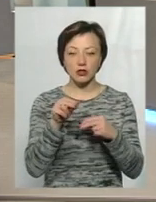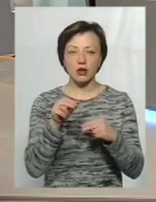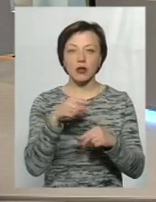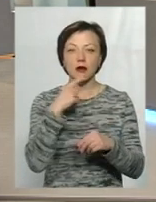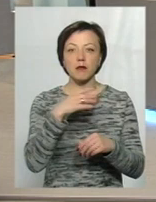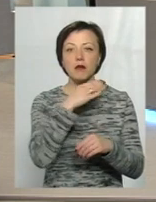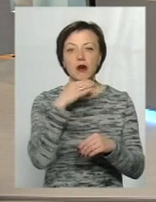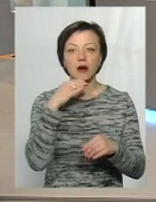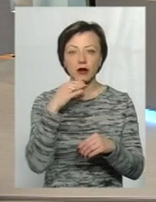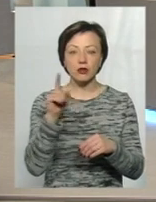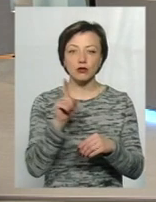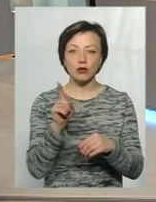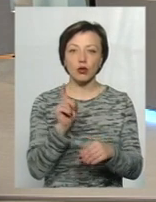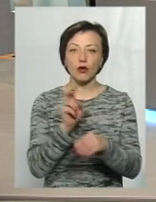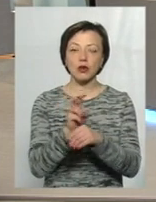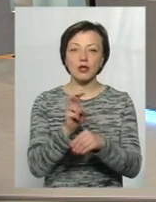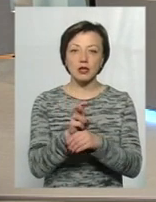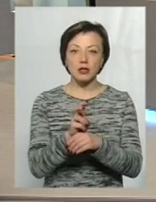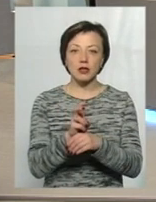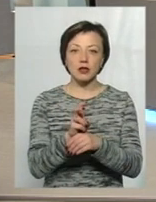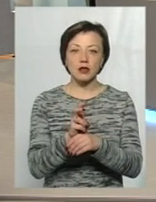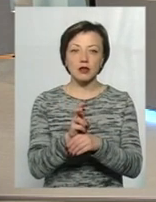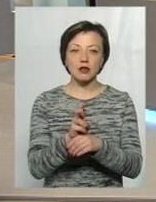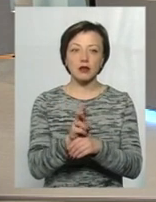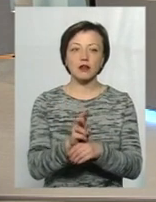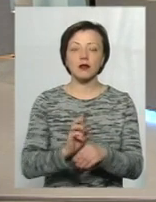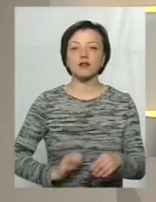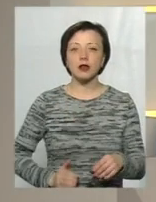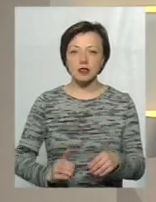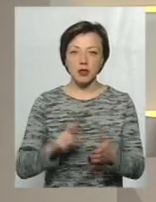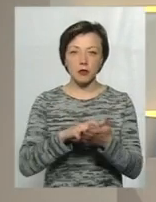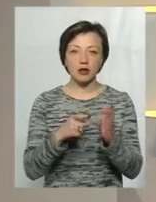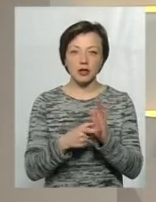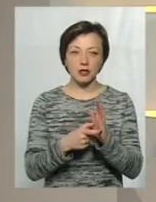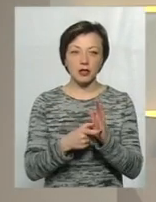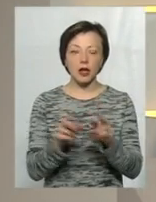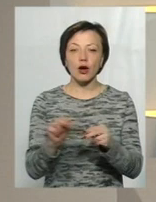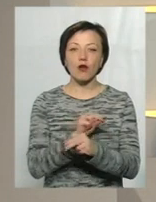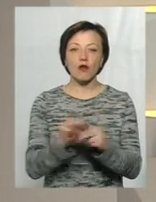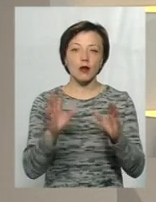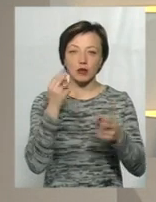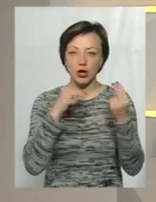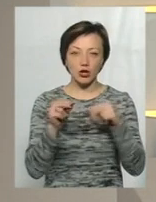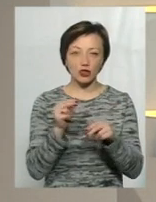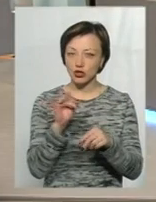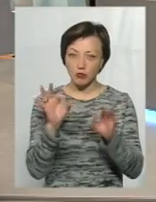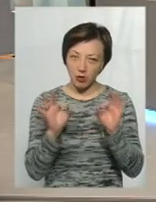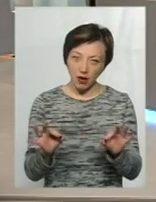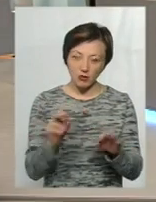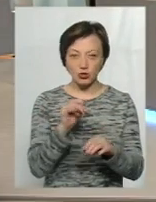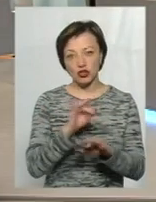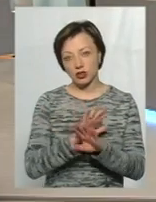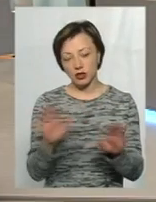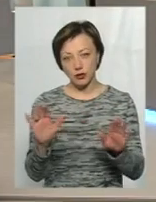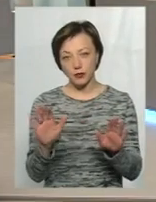багато схильне до того, що от якщо ходити в платний частний кабінет, то лікування буде краще. Чи це правда, чи ні?